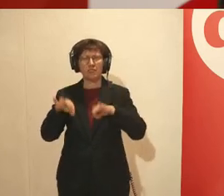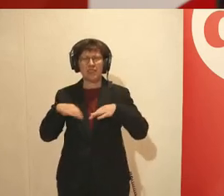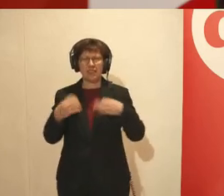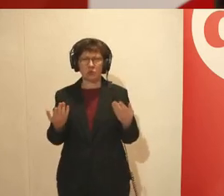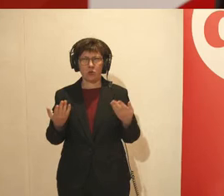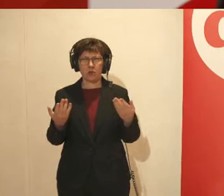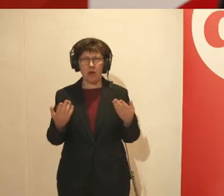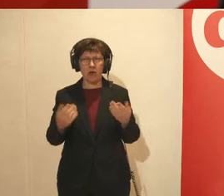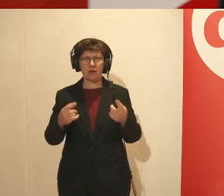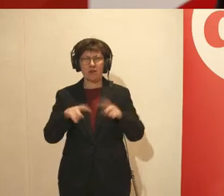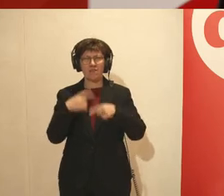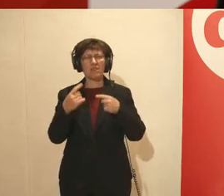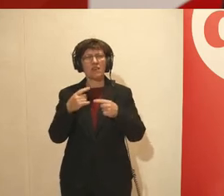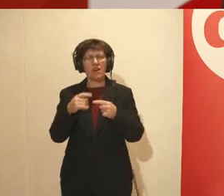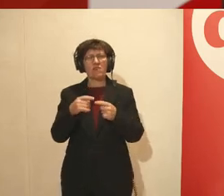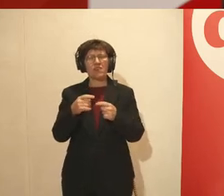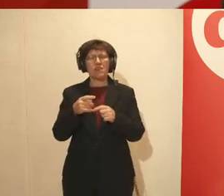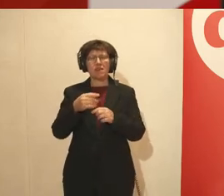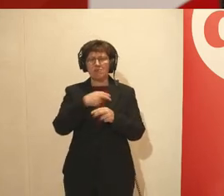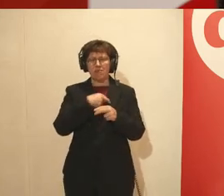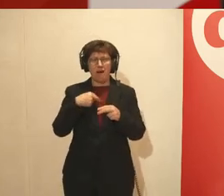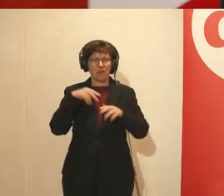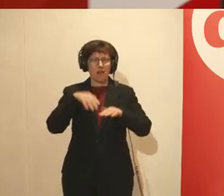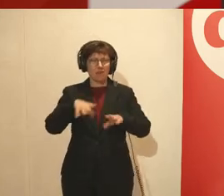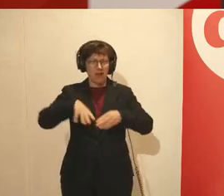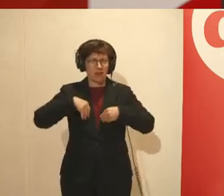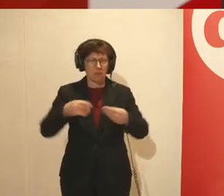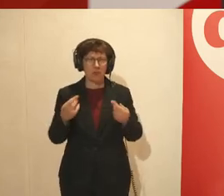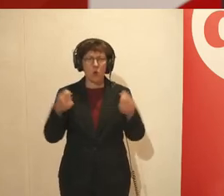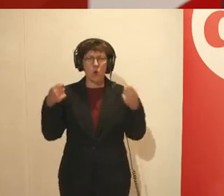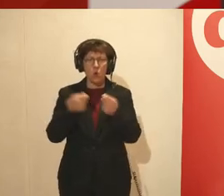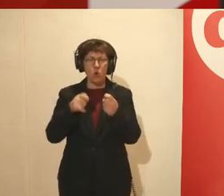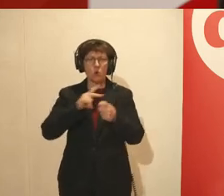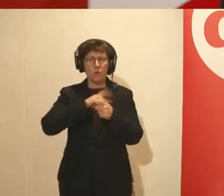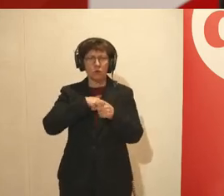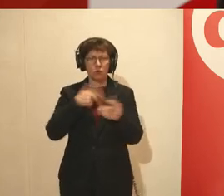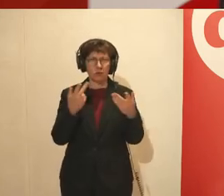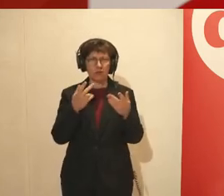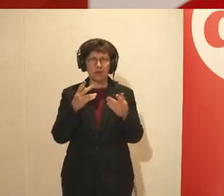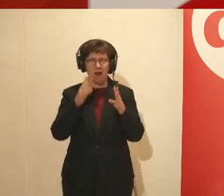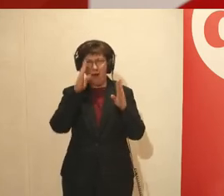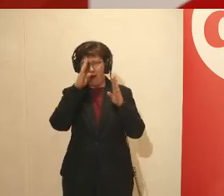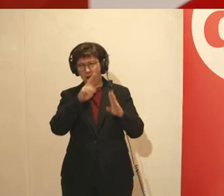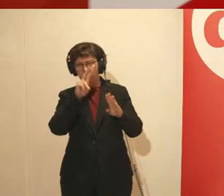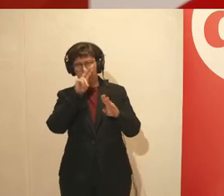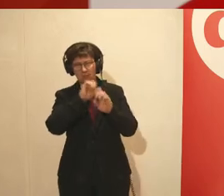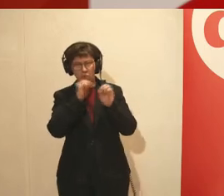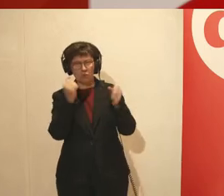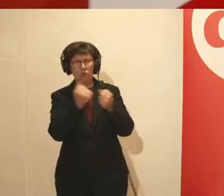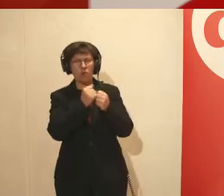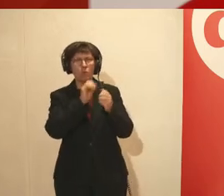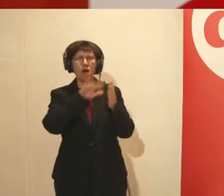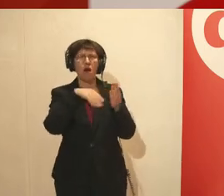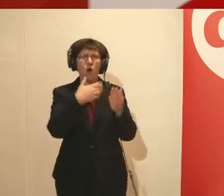nehmen dafür erhebliche nachteile in kauf in ökonomischer und sozialer hinsicht aber weil sie eben eine aufgabe sind die wir miteinander haben